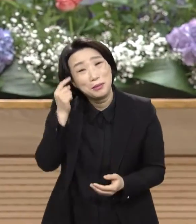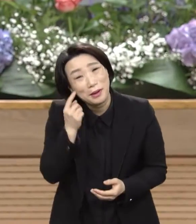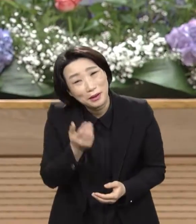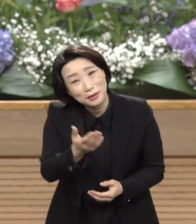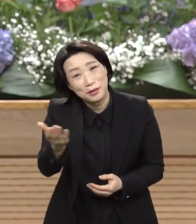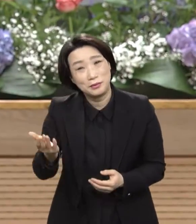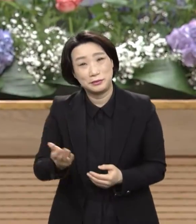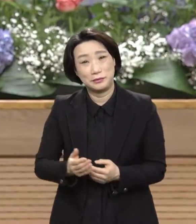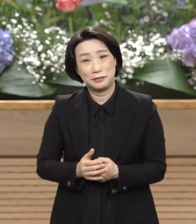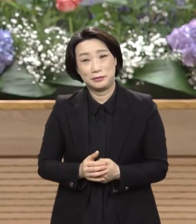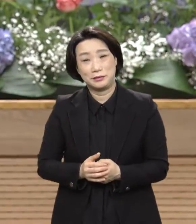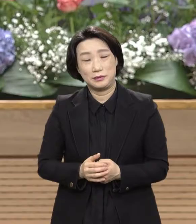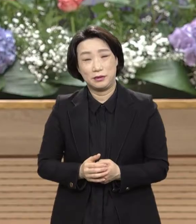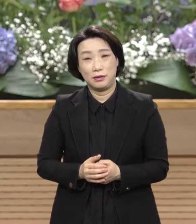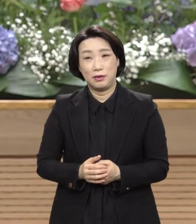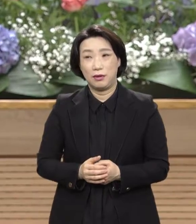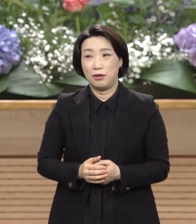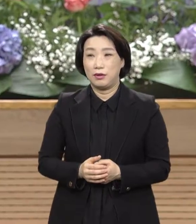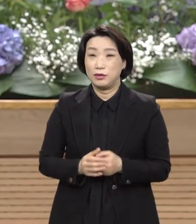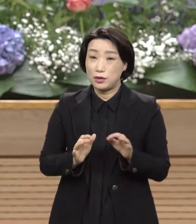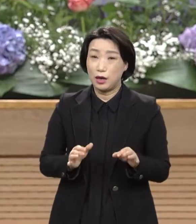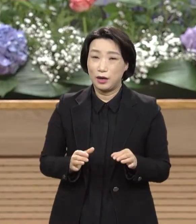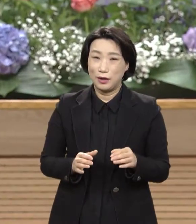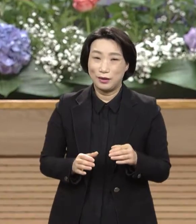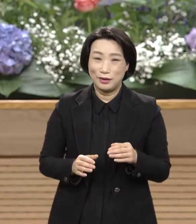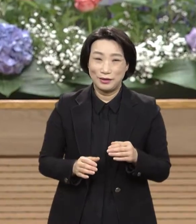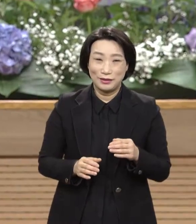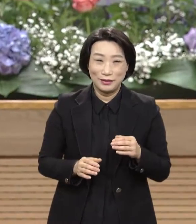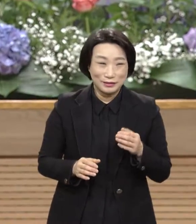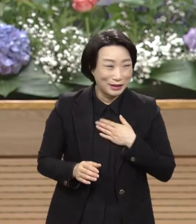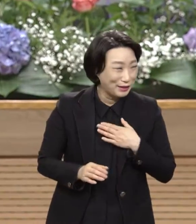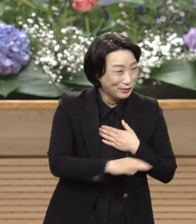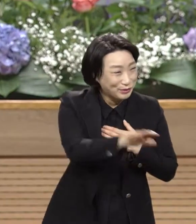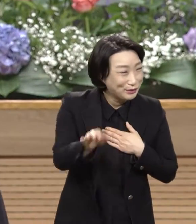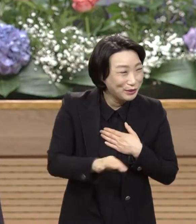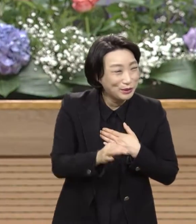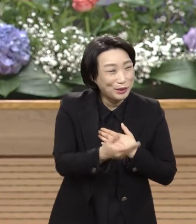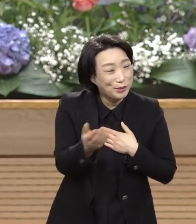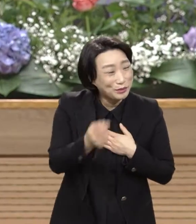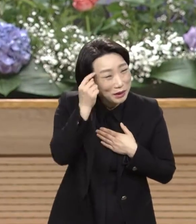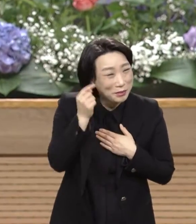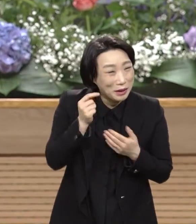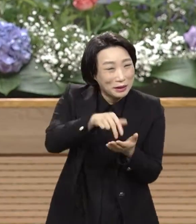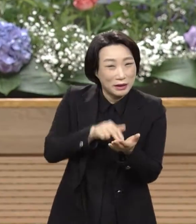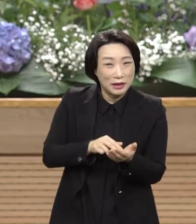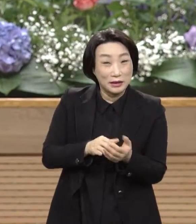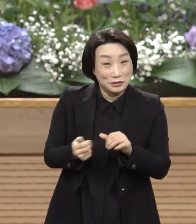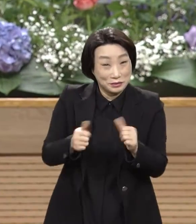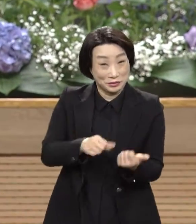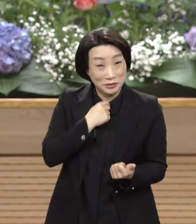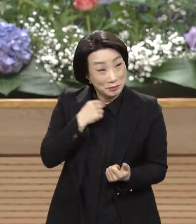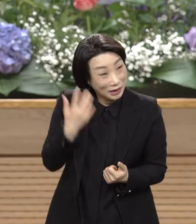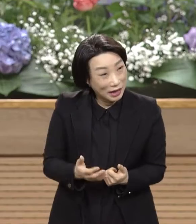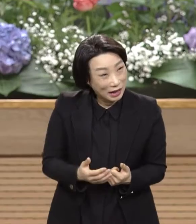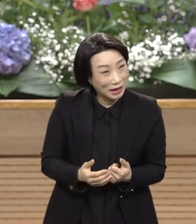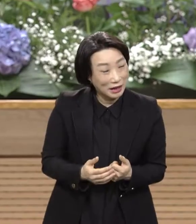한번 해보세요. 야, 우리 같으면 죽을 욕을 했어요. 아, 저튼 빠져나가려고